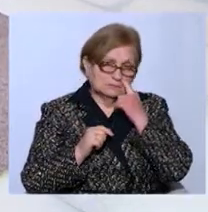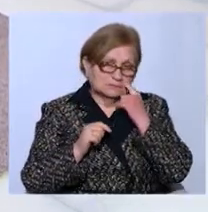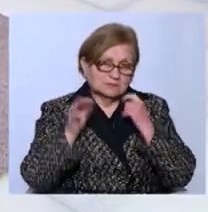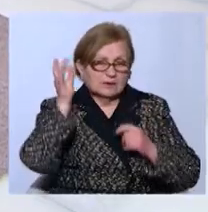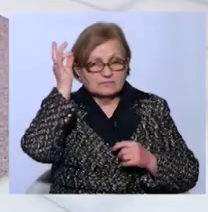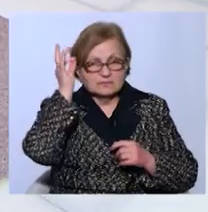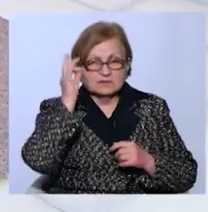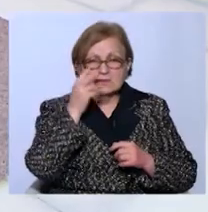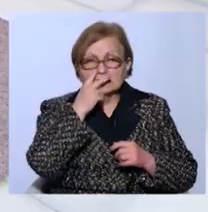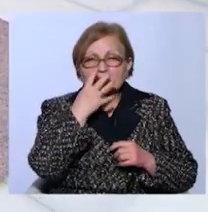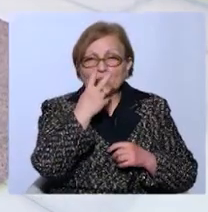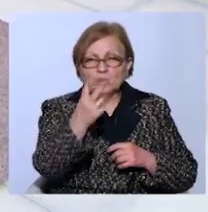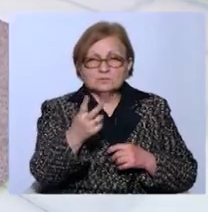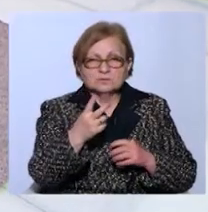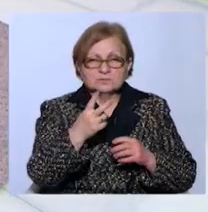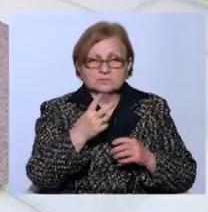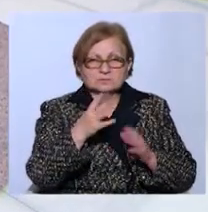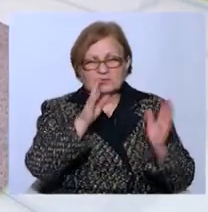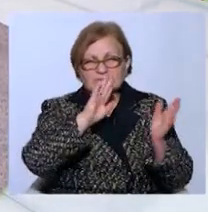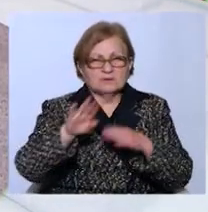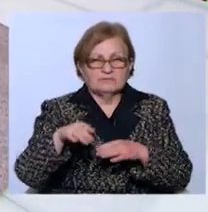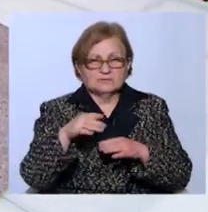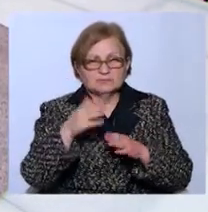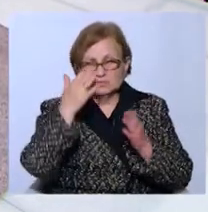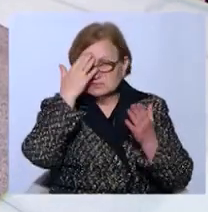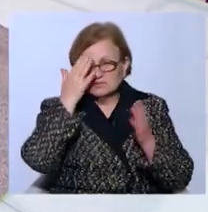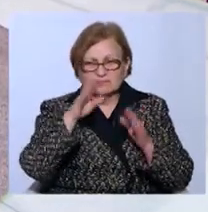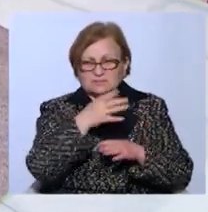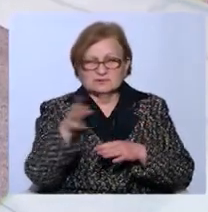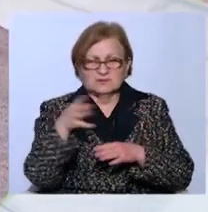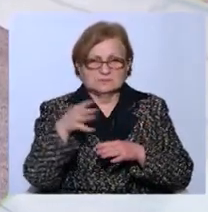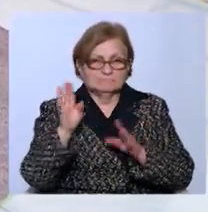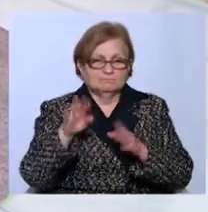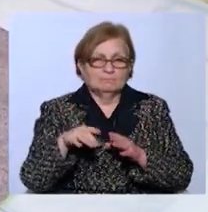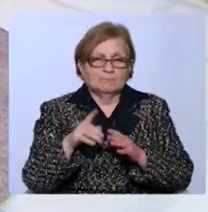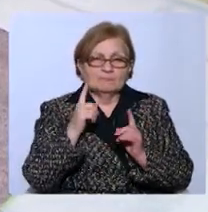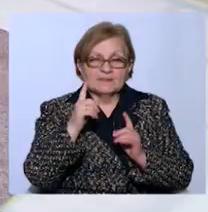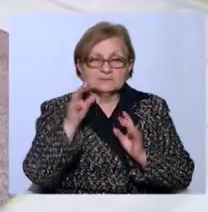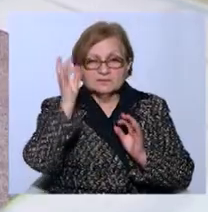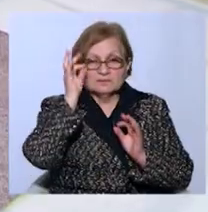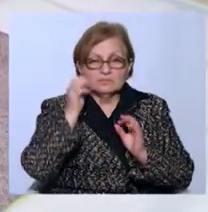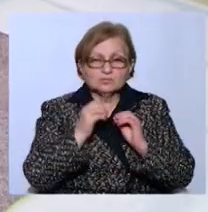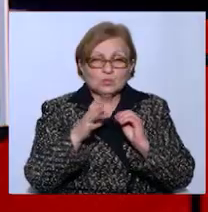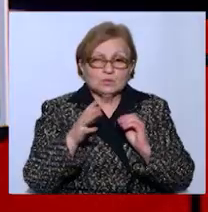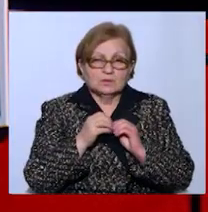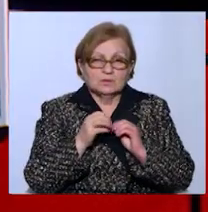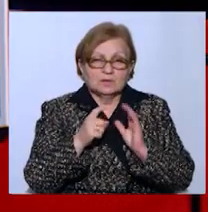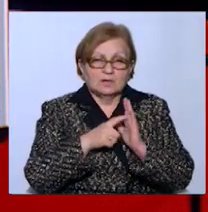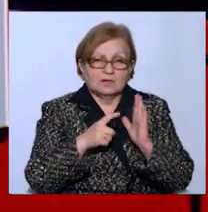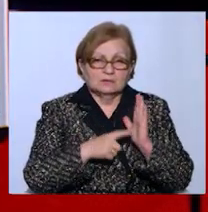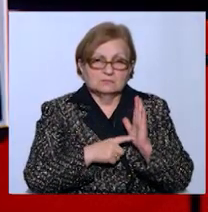გავიხსენოთ. მოდი ჯერ ამ ნახაზებს თავი დავანებოთ. ერთი გავიხსენოთ რაღაცა, რომ 15